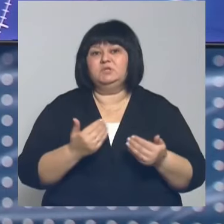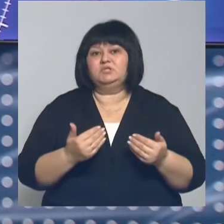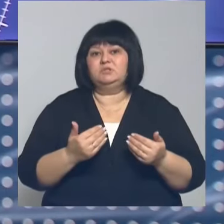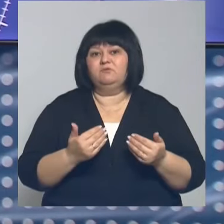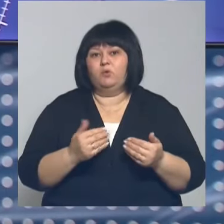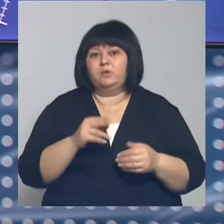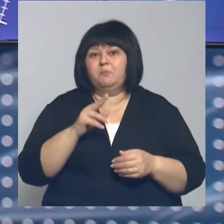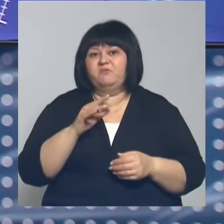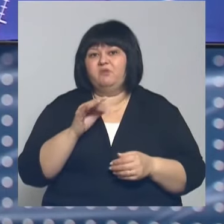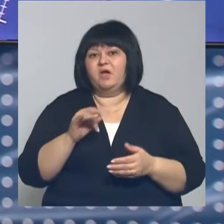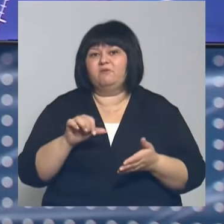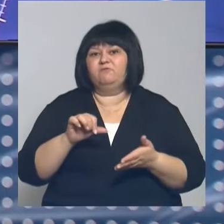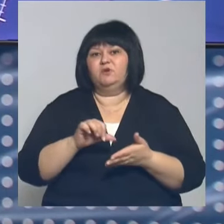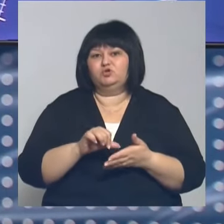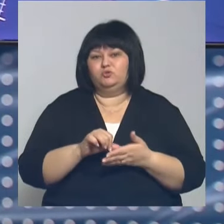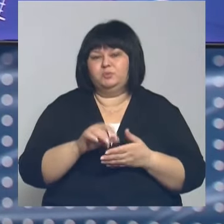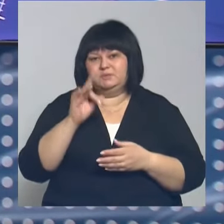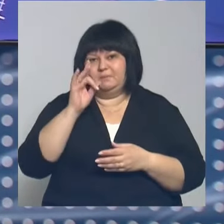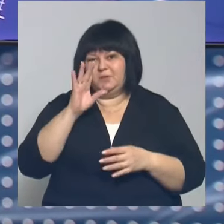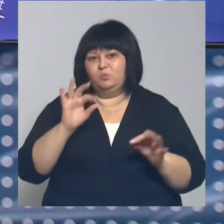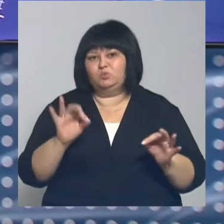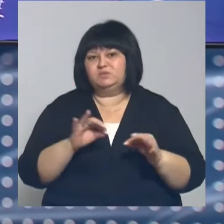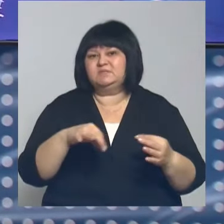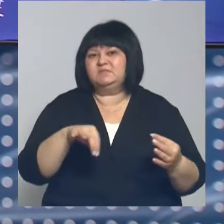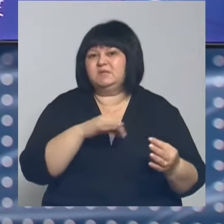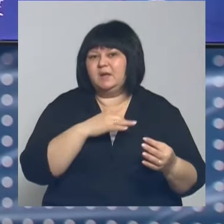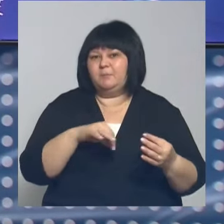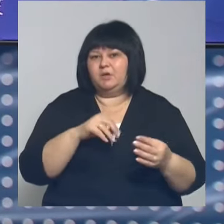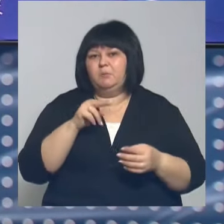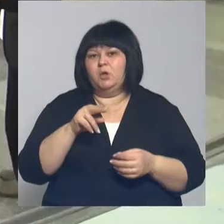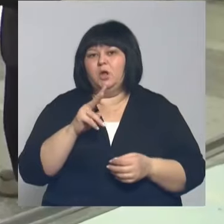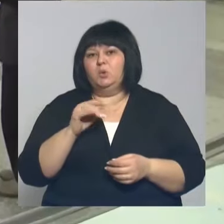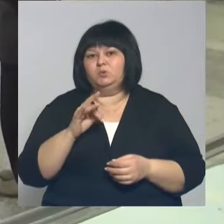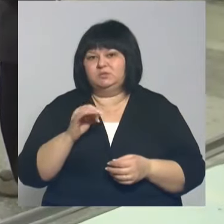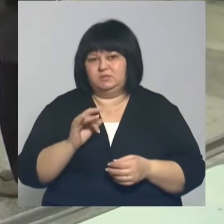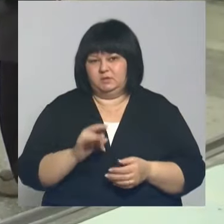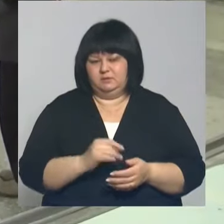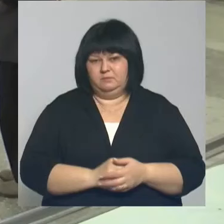Сегодня же в ПВР выступил знаменитый музыкант, скрипач Петр Лундстрем.